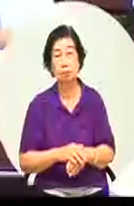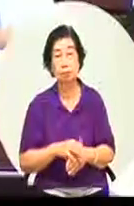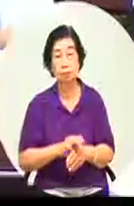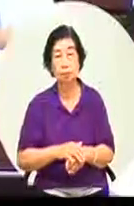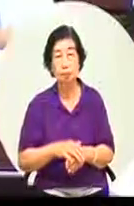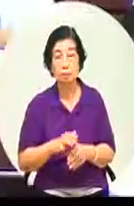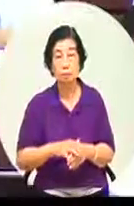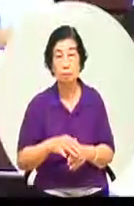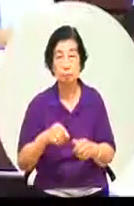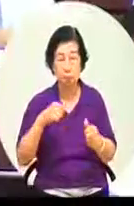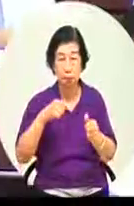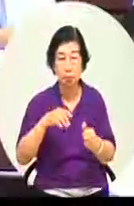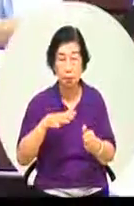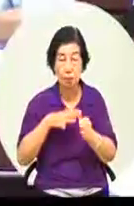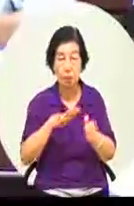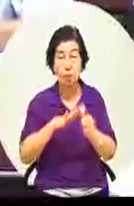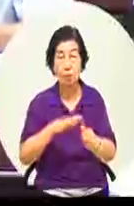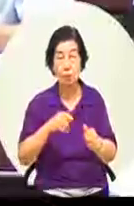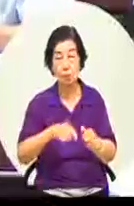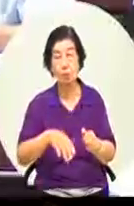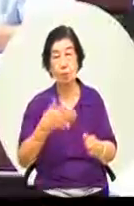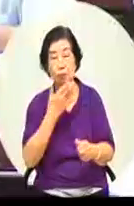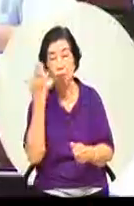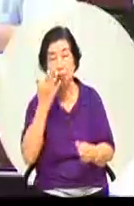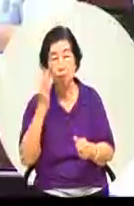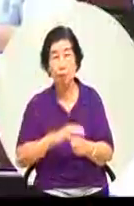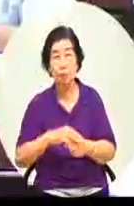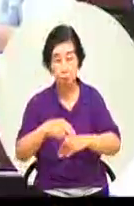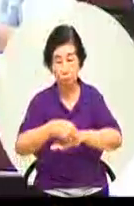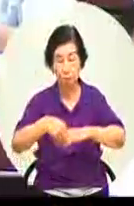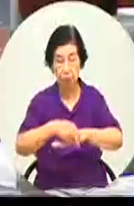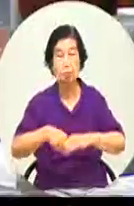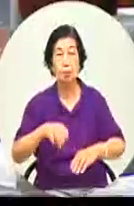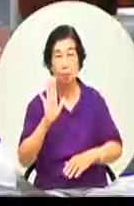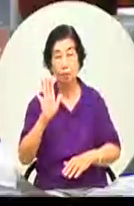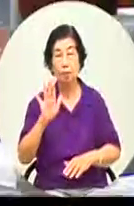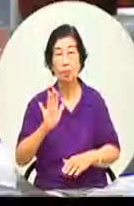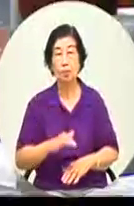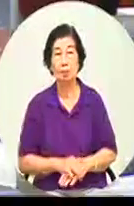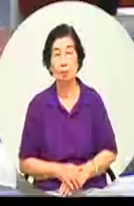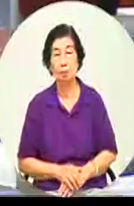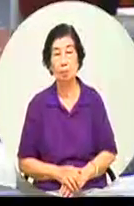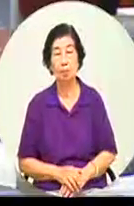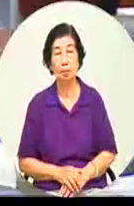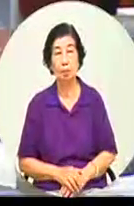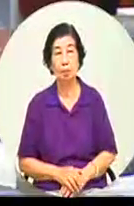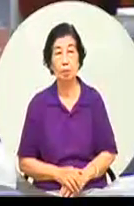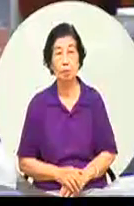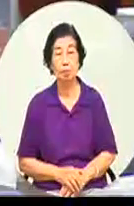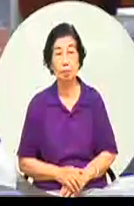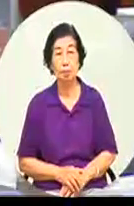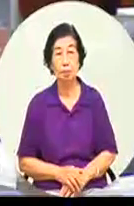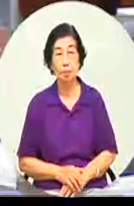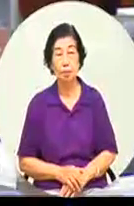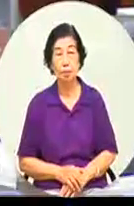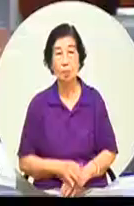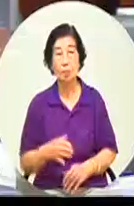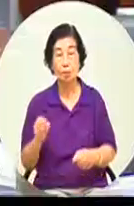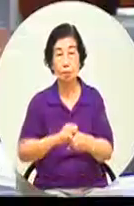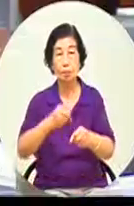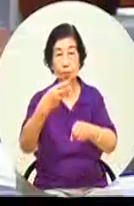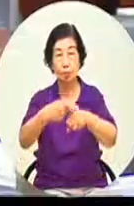览的这样的一个旅游的行程的规划。好，这跟议员做这样报告。 那个给王议员两分钟。